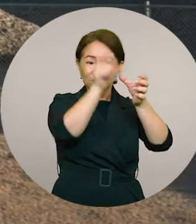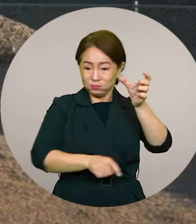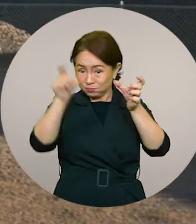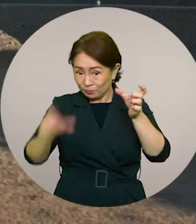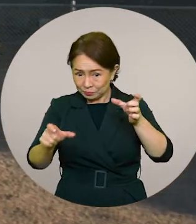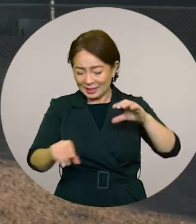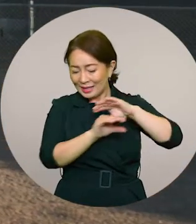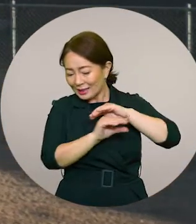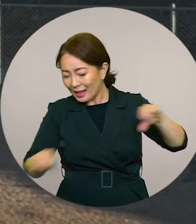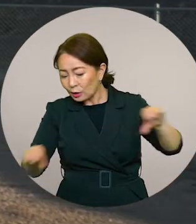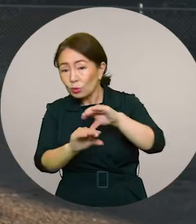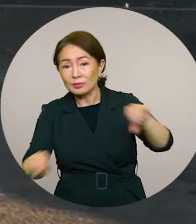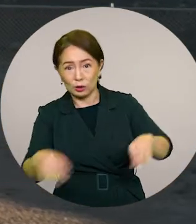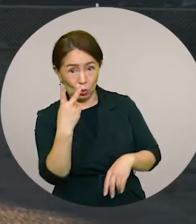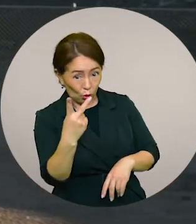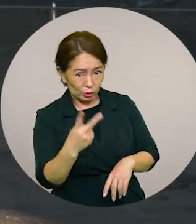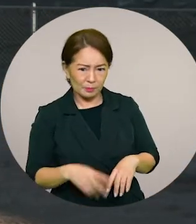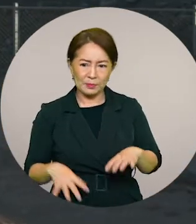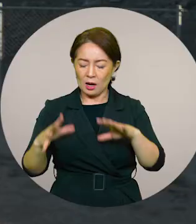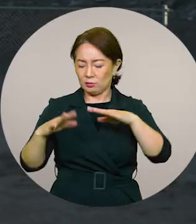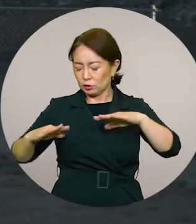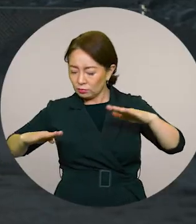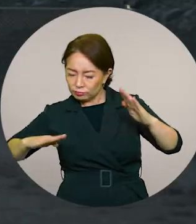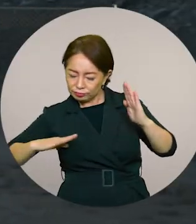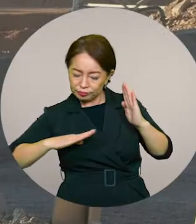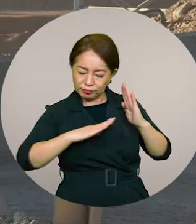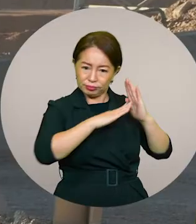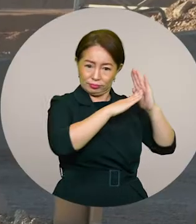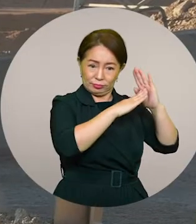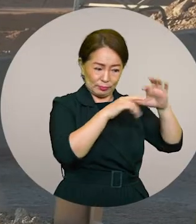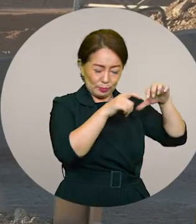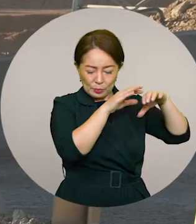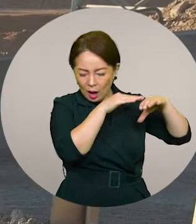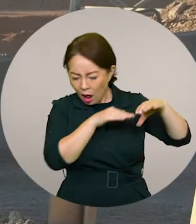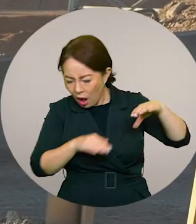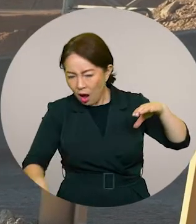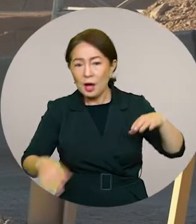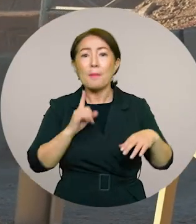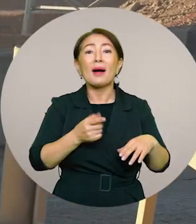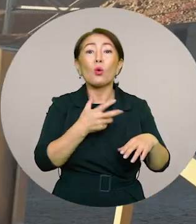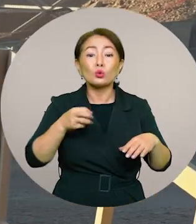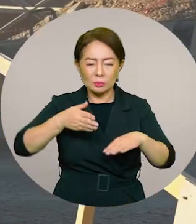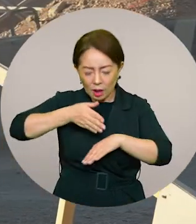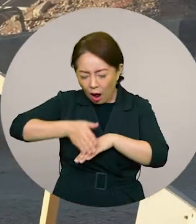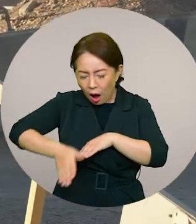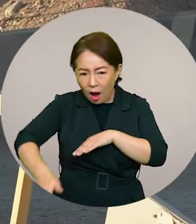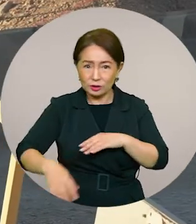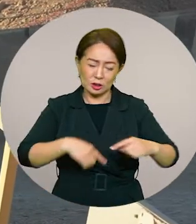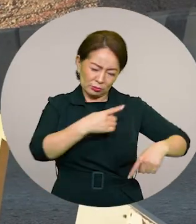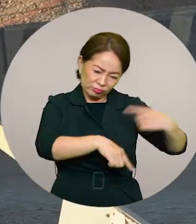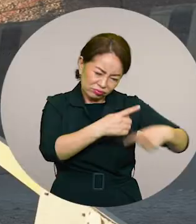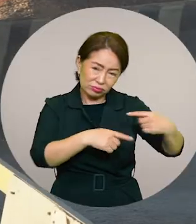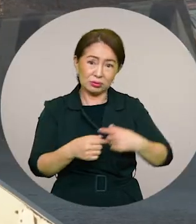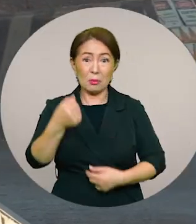нь 2 зэрэгцээ газрын гадаргуугаас 10 градусын налуугаар 1300 м гүн рүү буусан хонгилууд юм. Нэг хонгилоор бутал